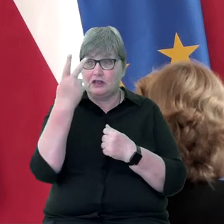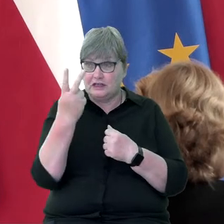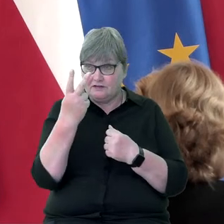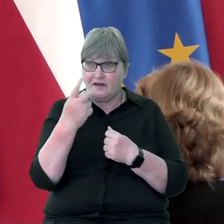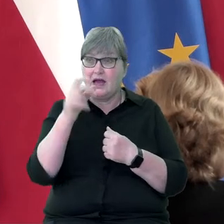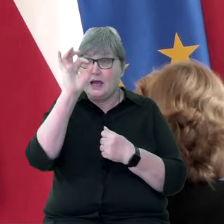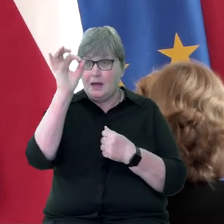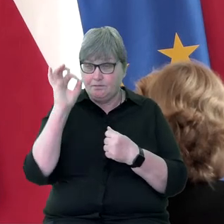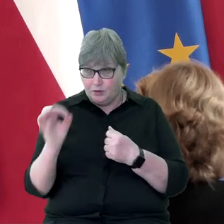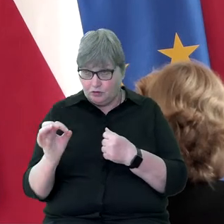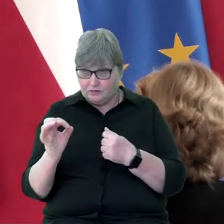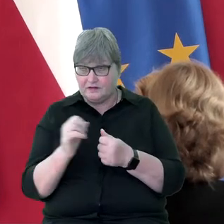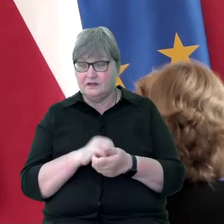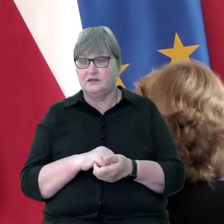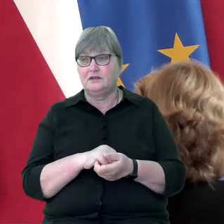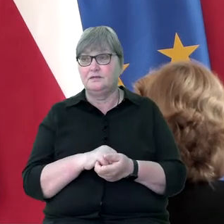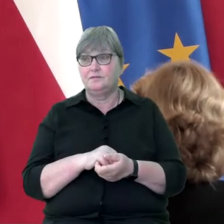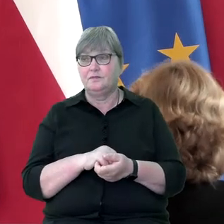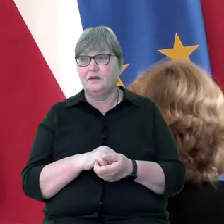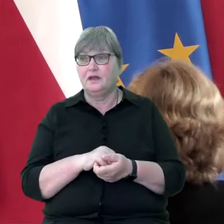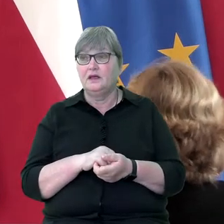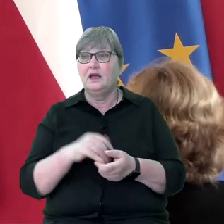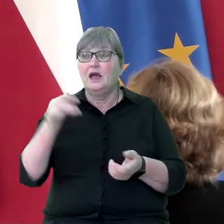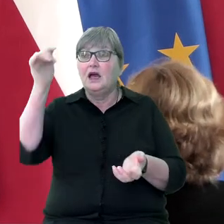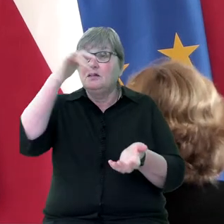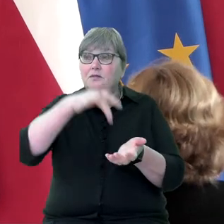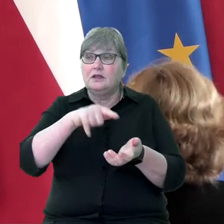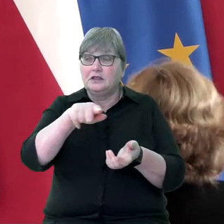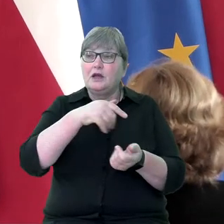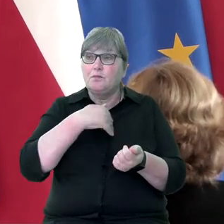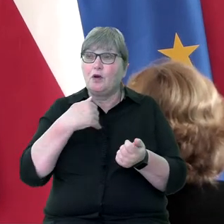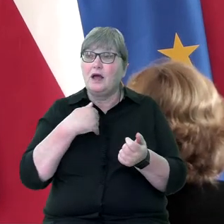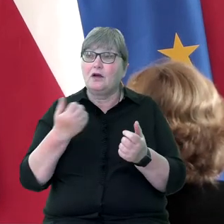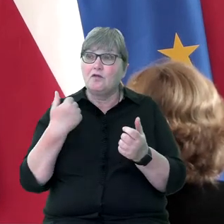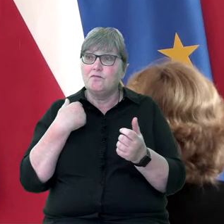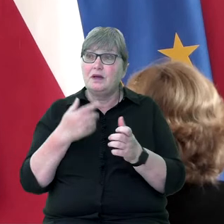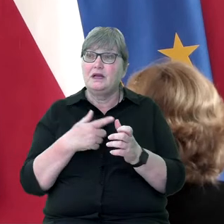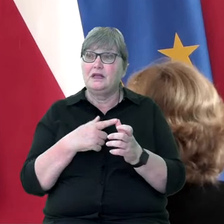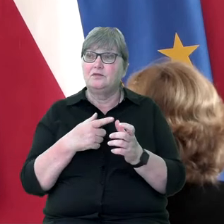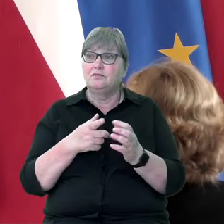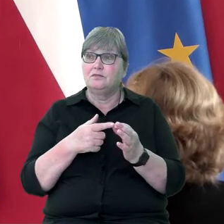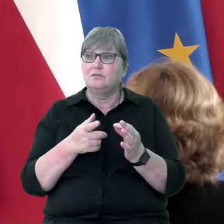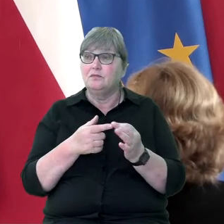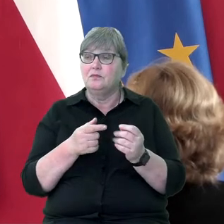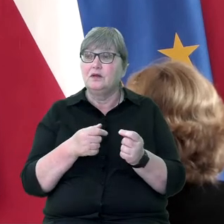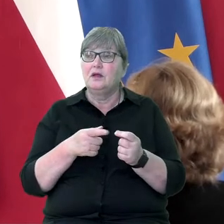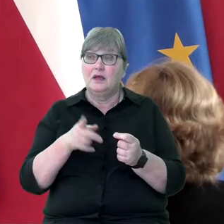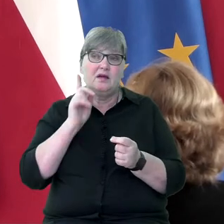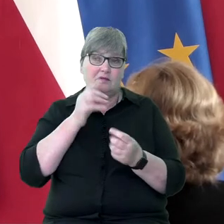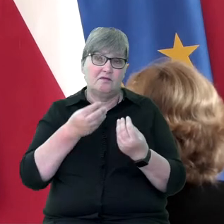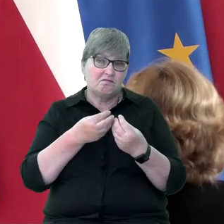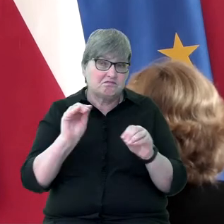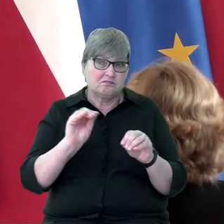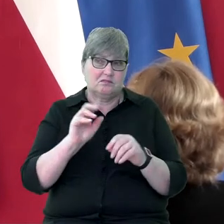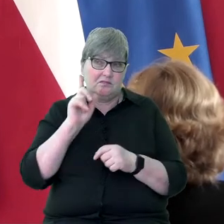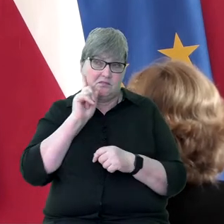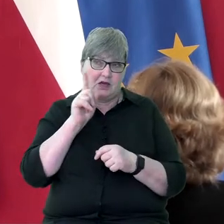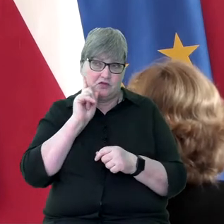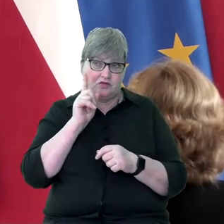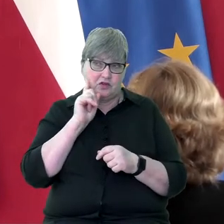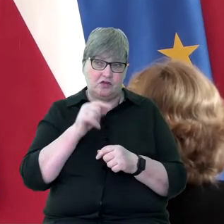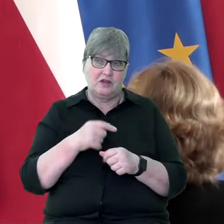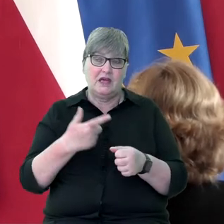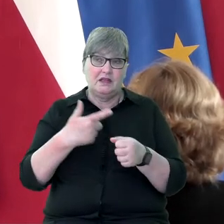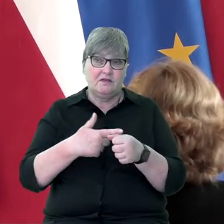92,2% ogółu zatrudnionych. Wśród nich, jak domyślamy się w tym okresie, głównie mężczyźni. Wśród 29